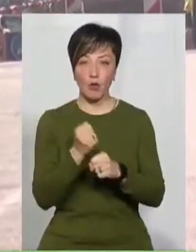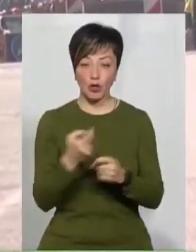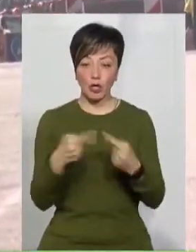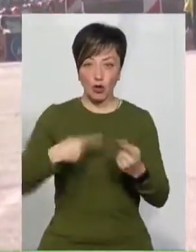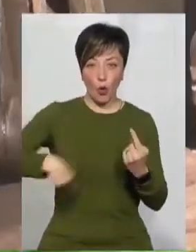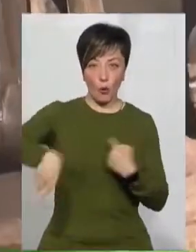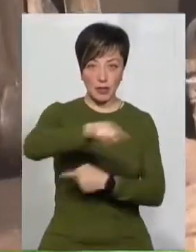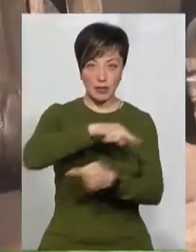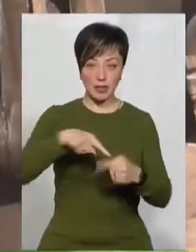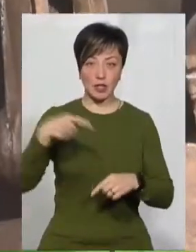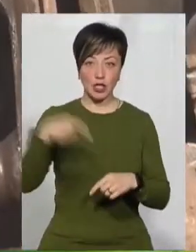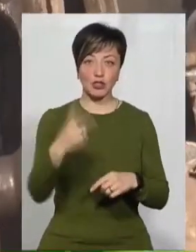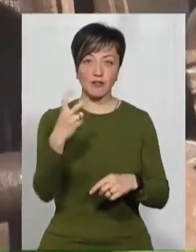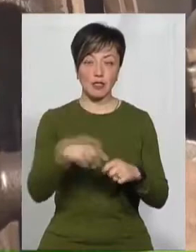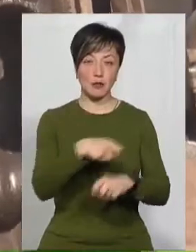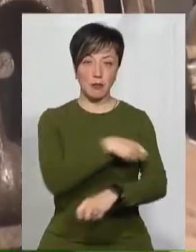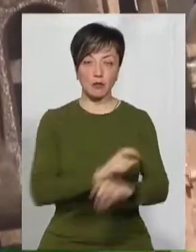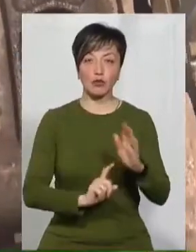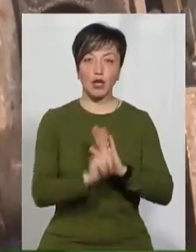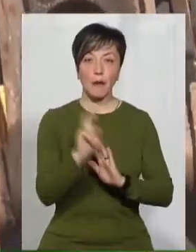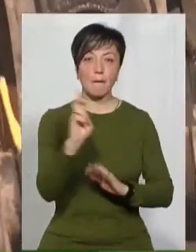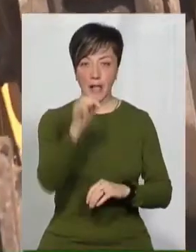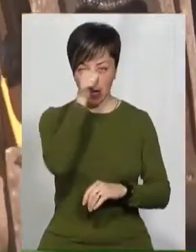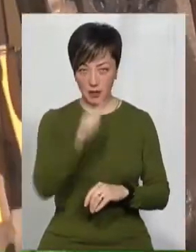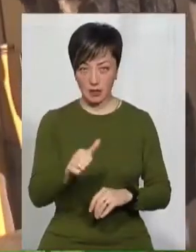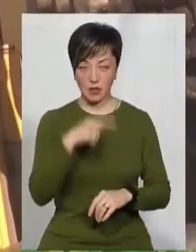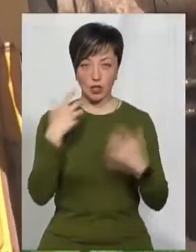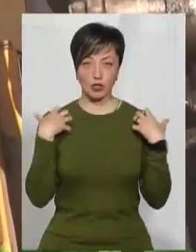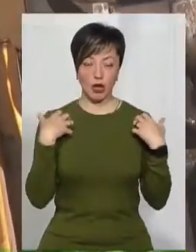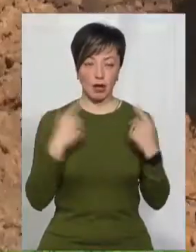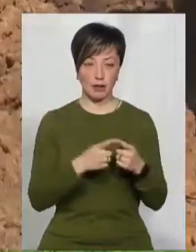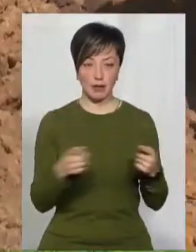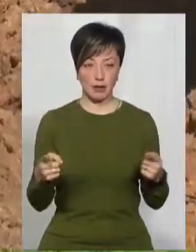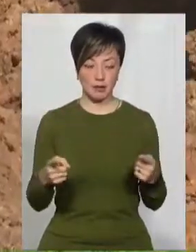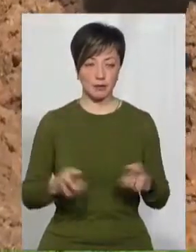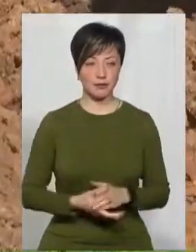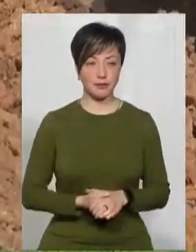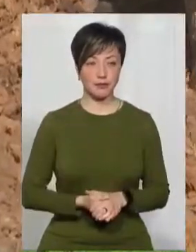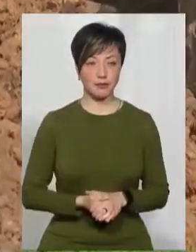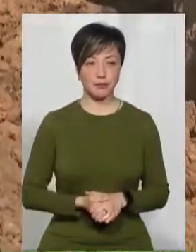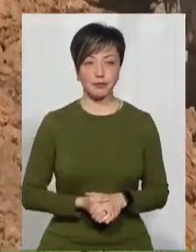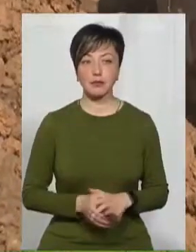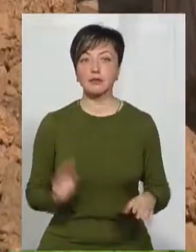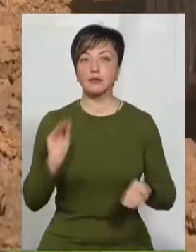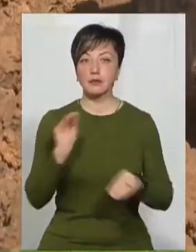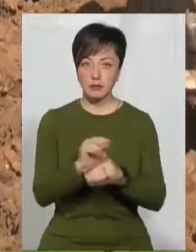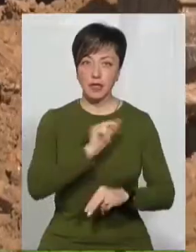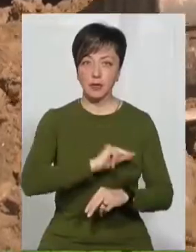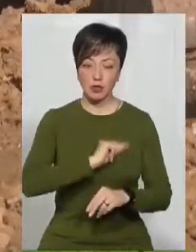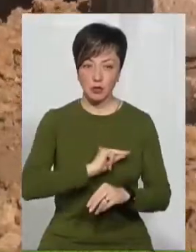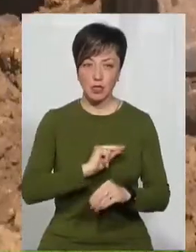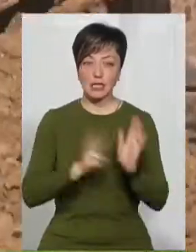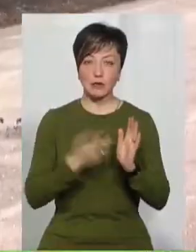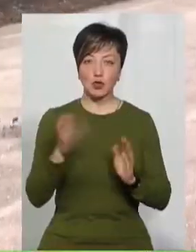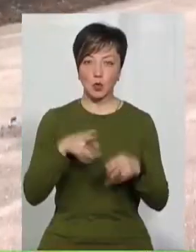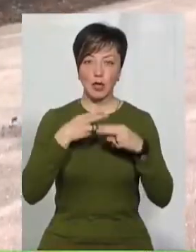Хмельницького протяжністю 1200 метрів почалися в березні, каже начальник ділянки, де ведуться роботи, Олександр Мороз. Додає, працює 7 одиниць